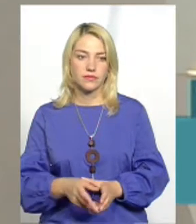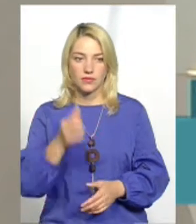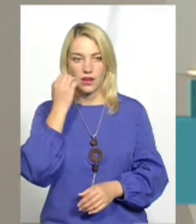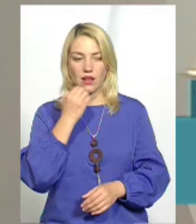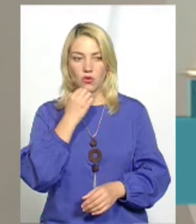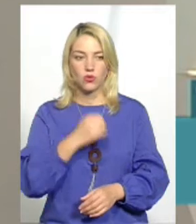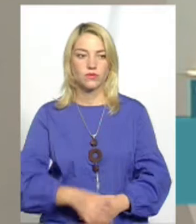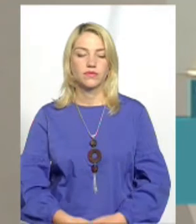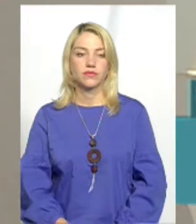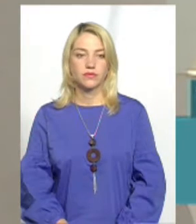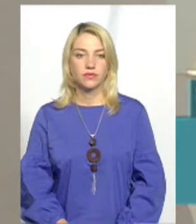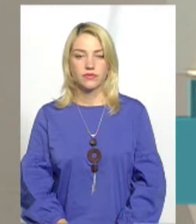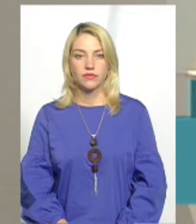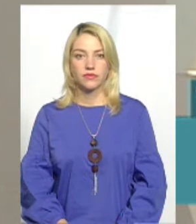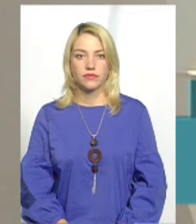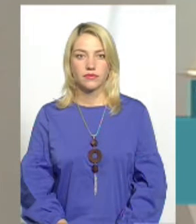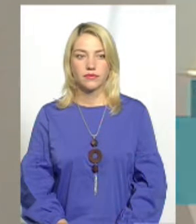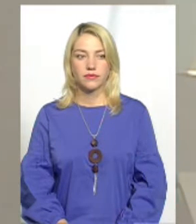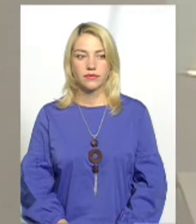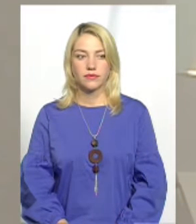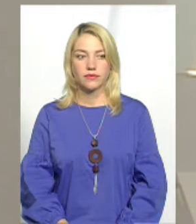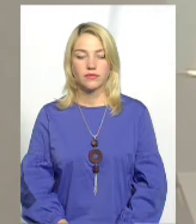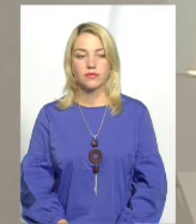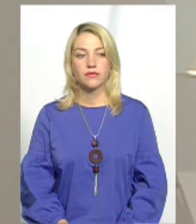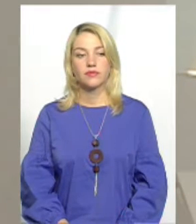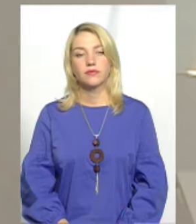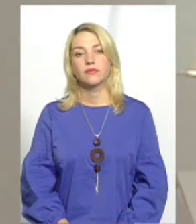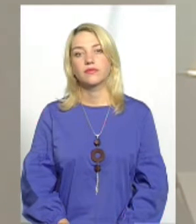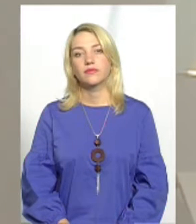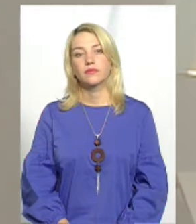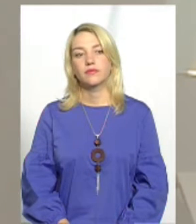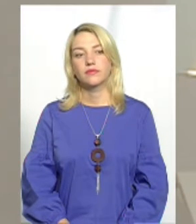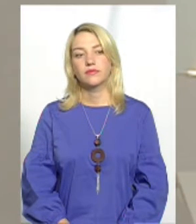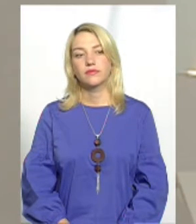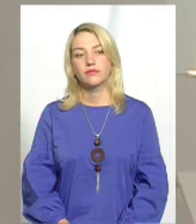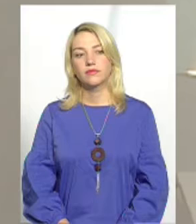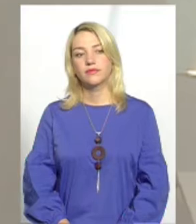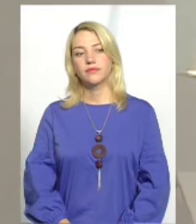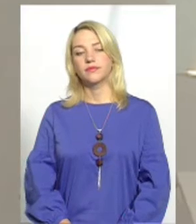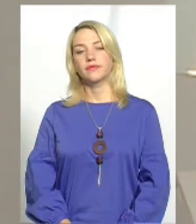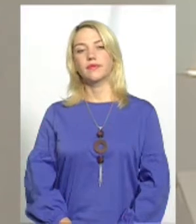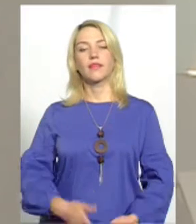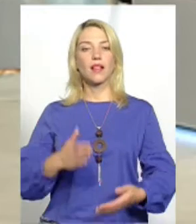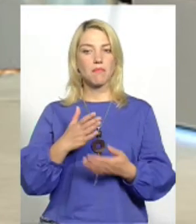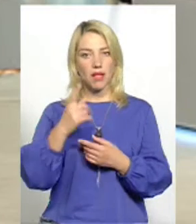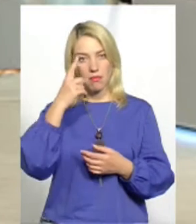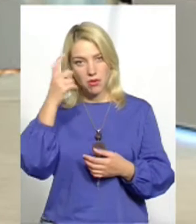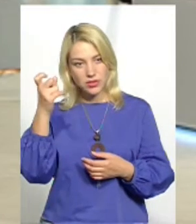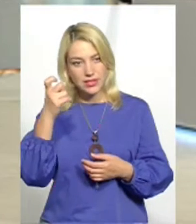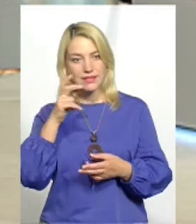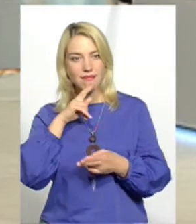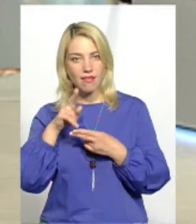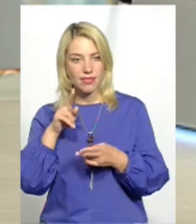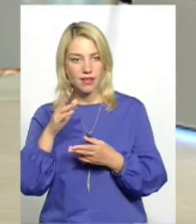Дякуємо, дякуємо за ваш дзвінок, пане Олеже. Ну, маємо сигнал.